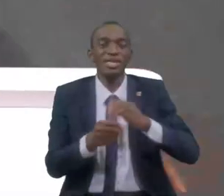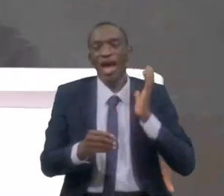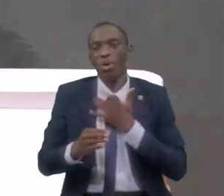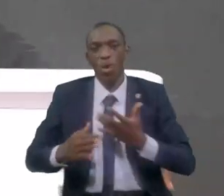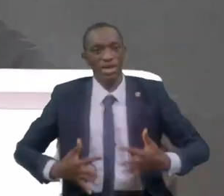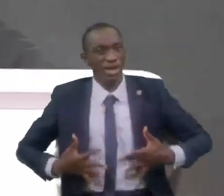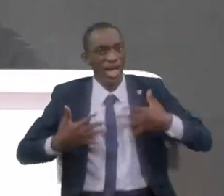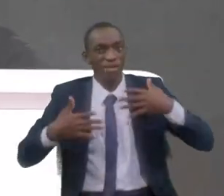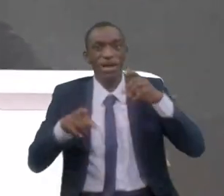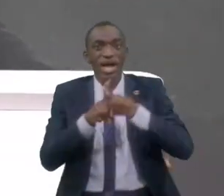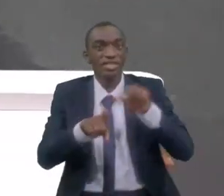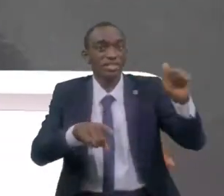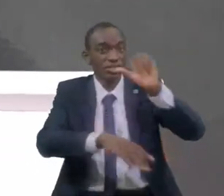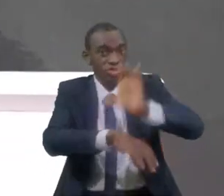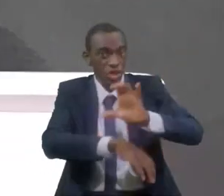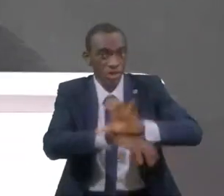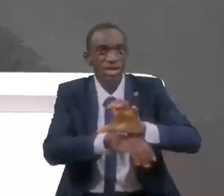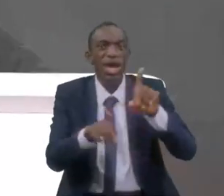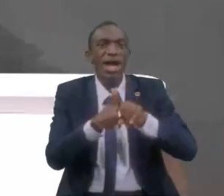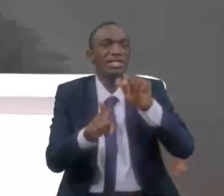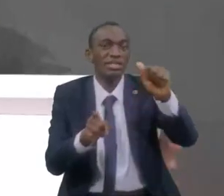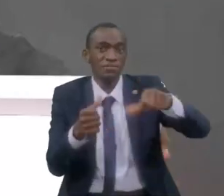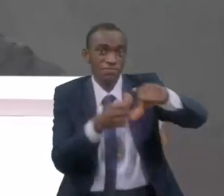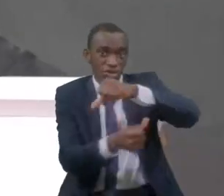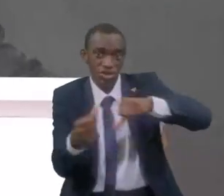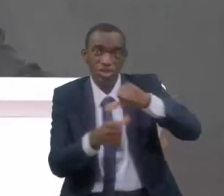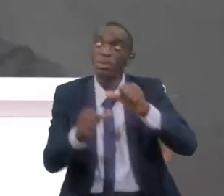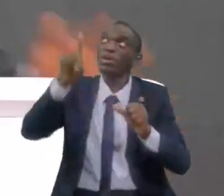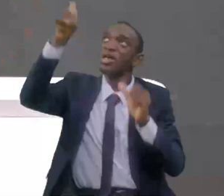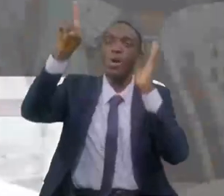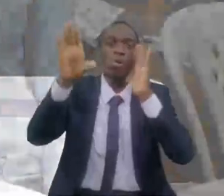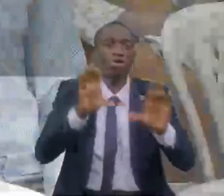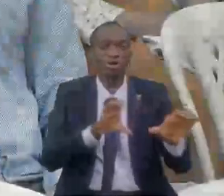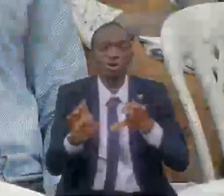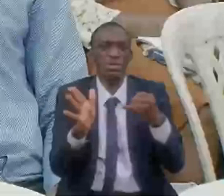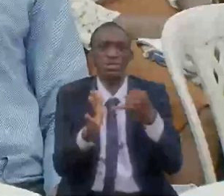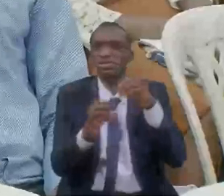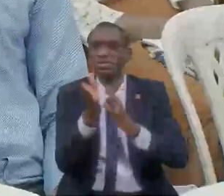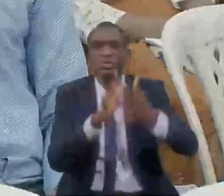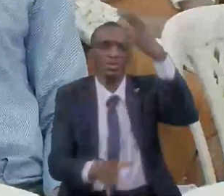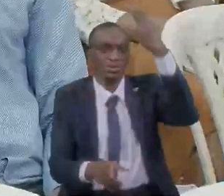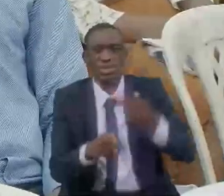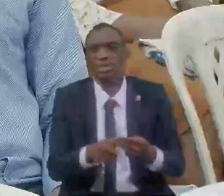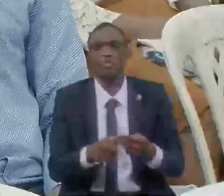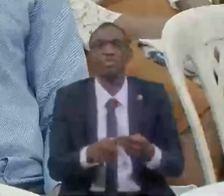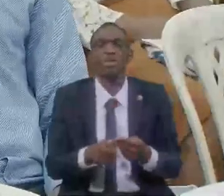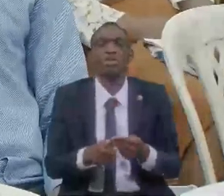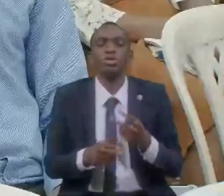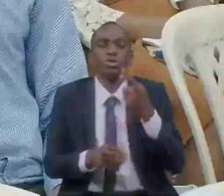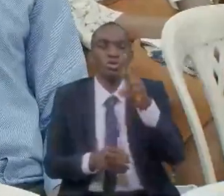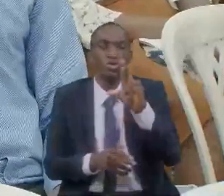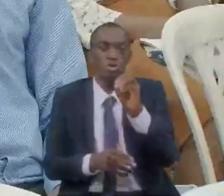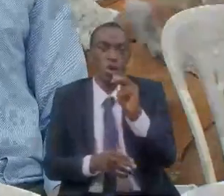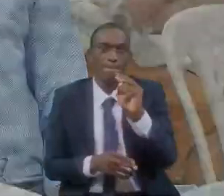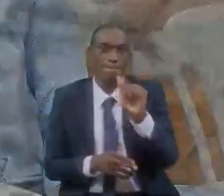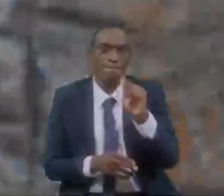nos vies en tant qu'Église, il le fera au nom de Jésus. Romains